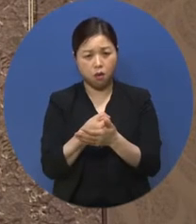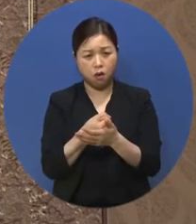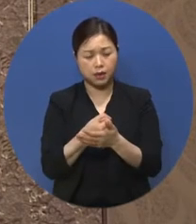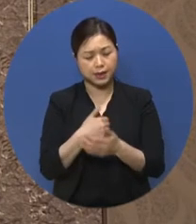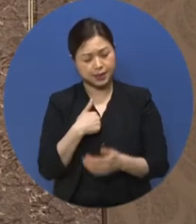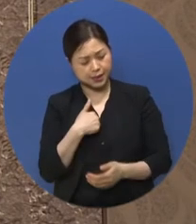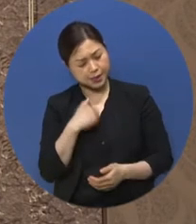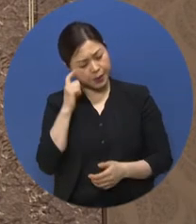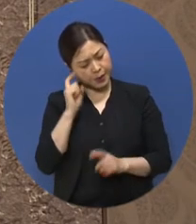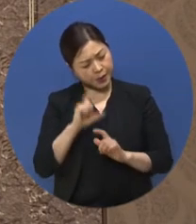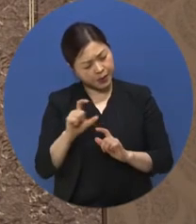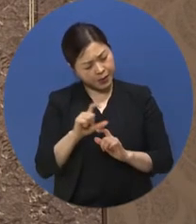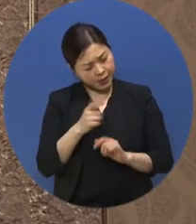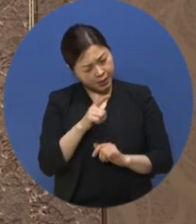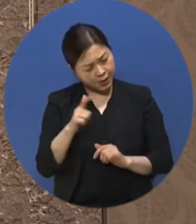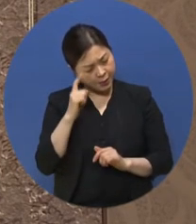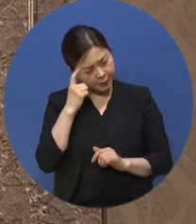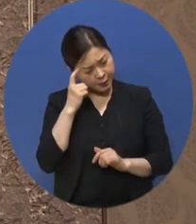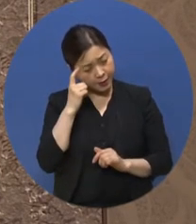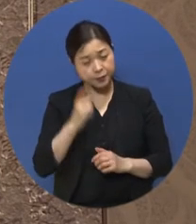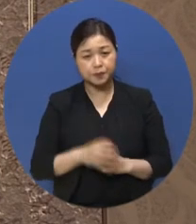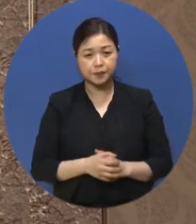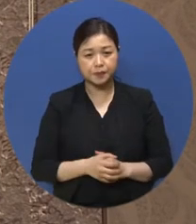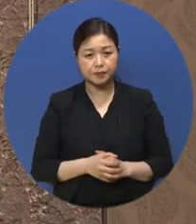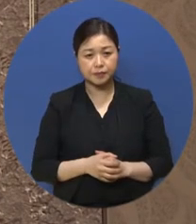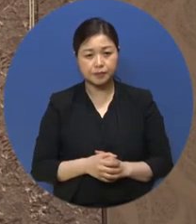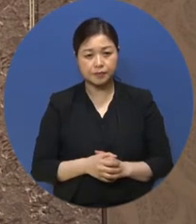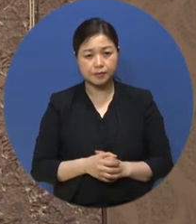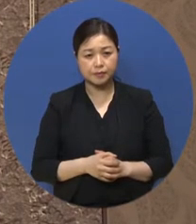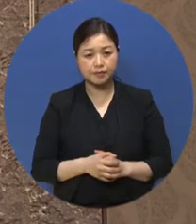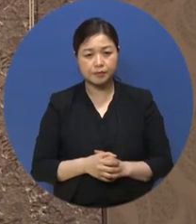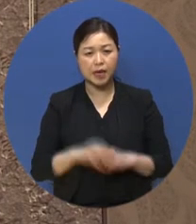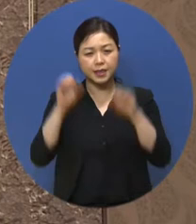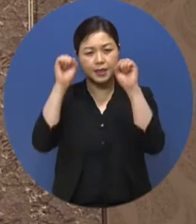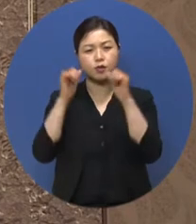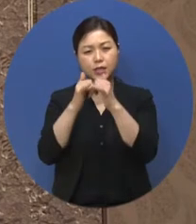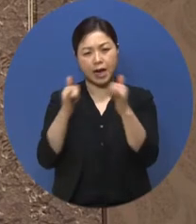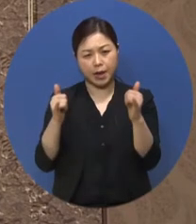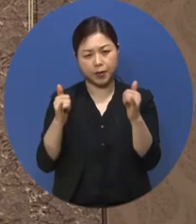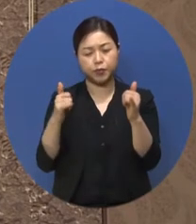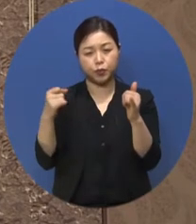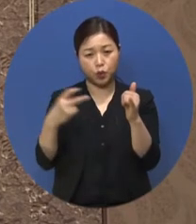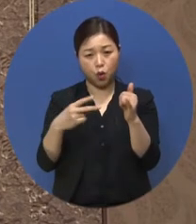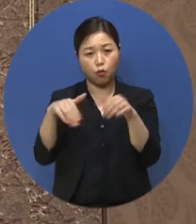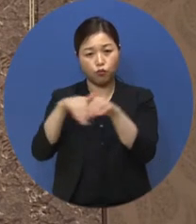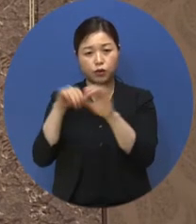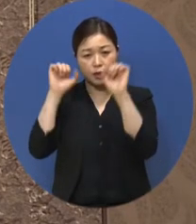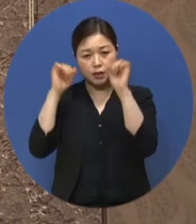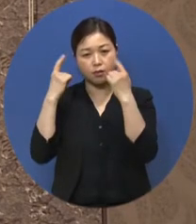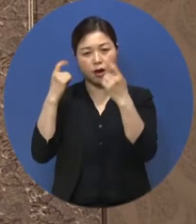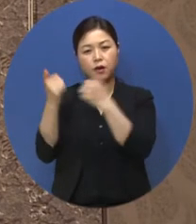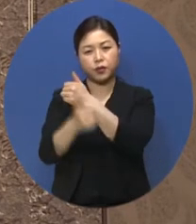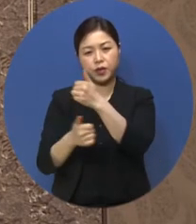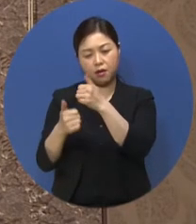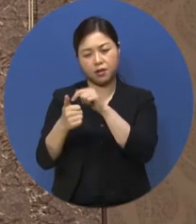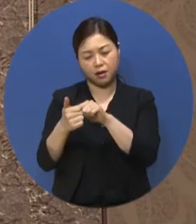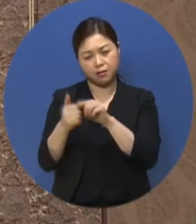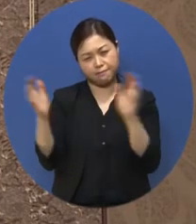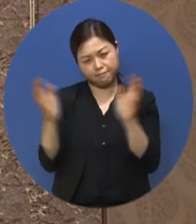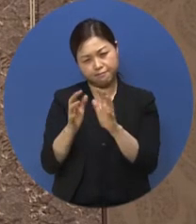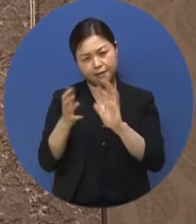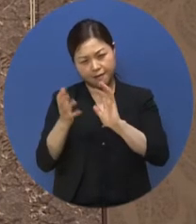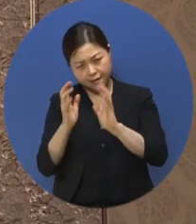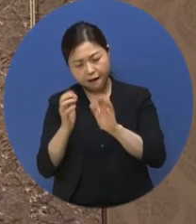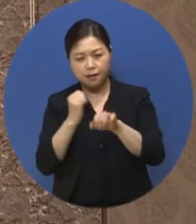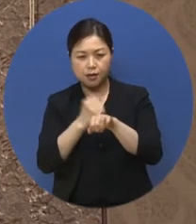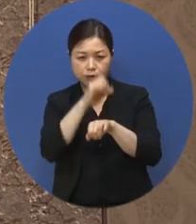저도 그런 걸 생각을 했는데 그거는 우리 이제 체육인들이나 네. 우리 문화체육관광위원회하고 머리를 맞대서